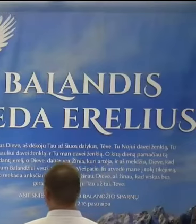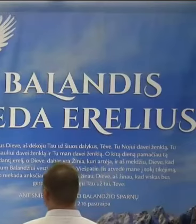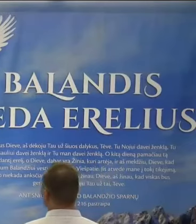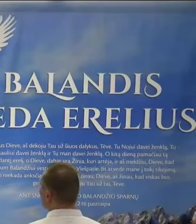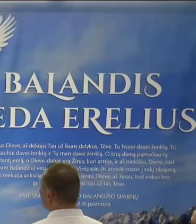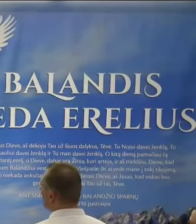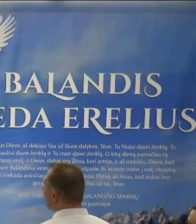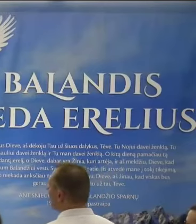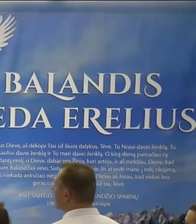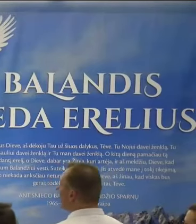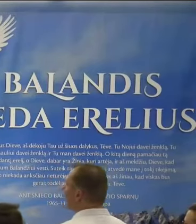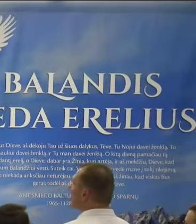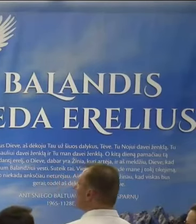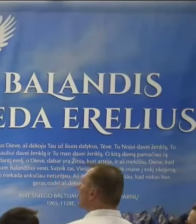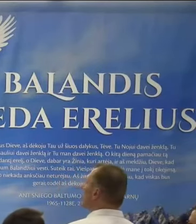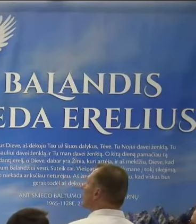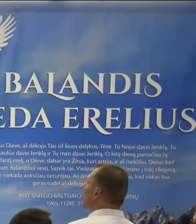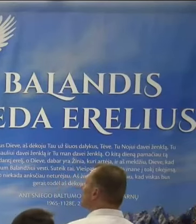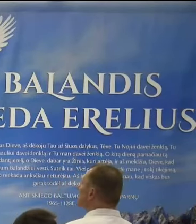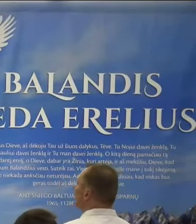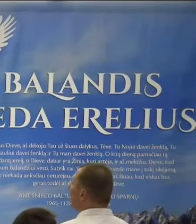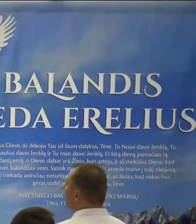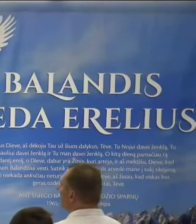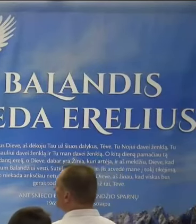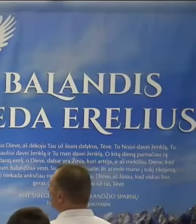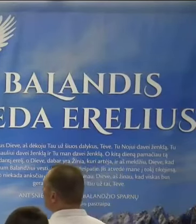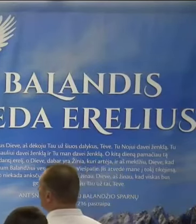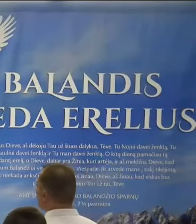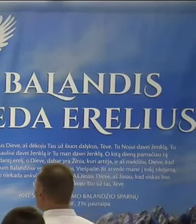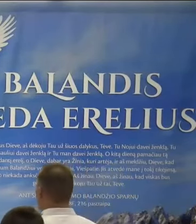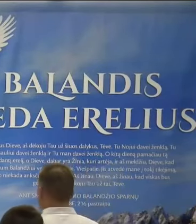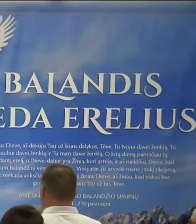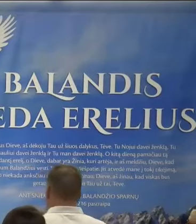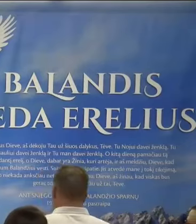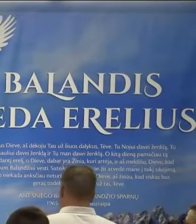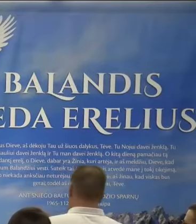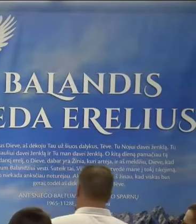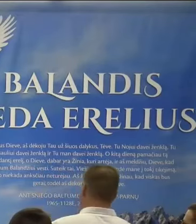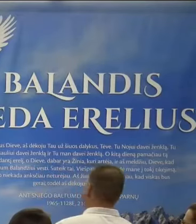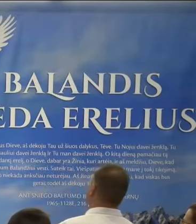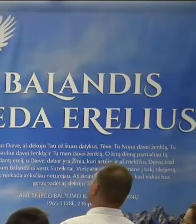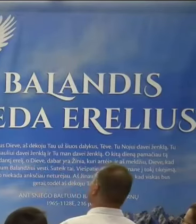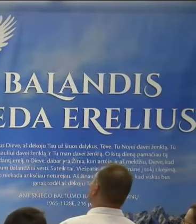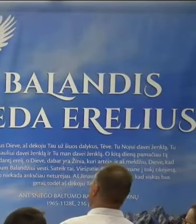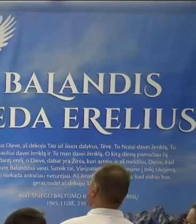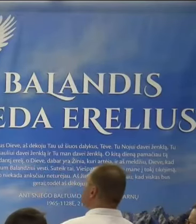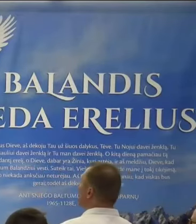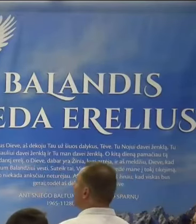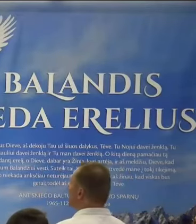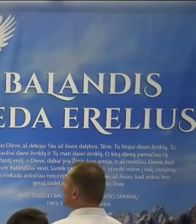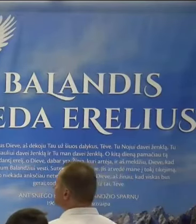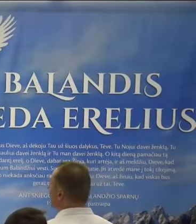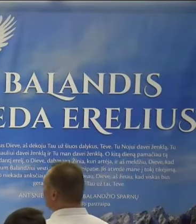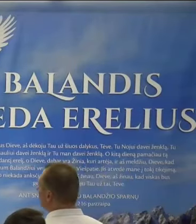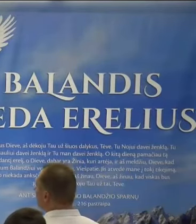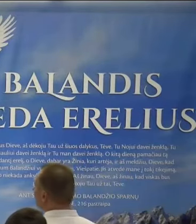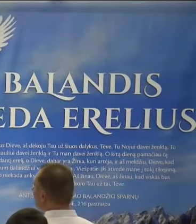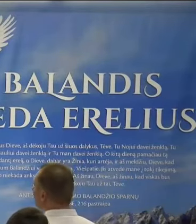teisus, patarėjas mus. Nuo baisios pražūties gelbsti